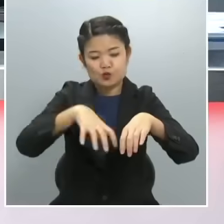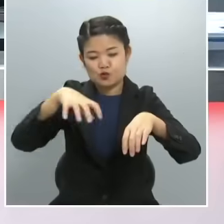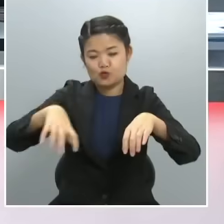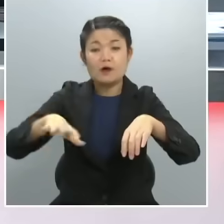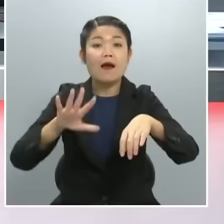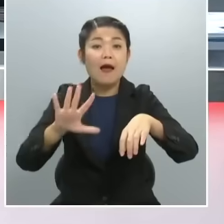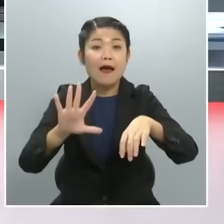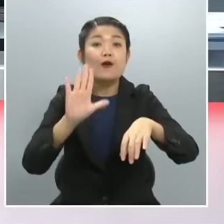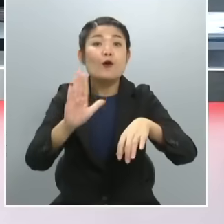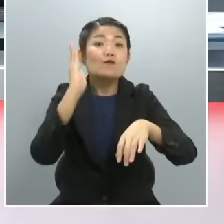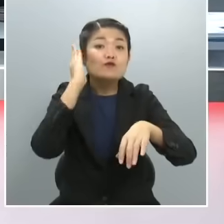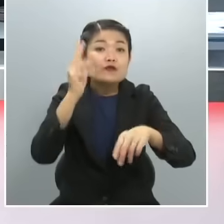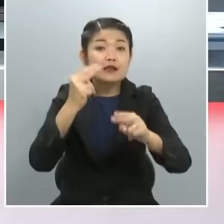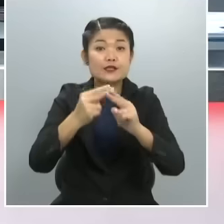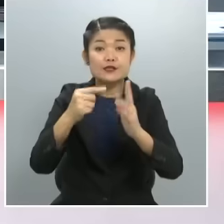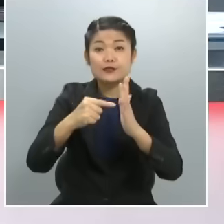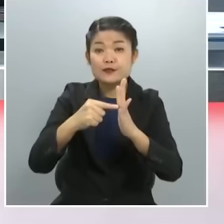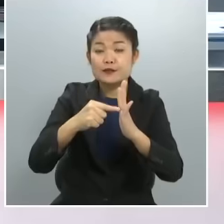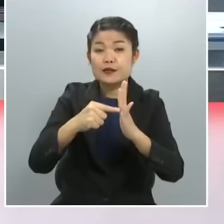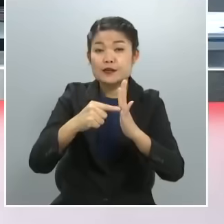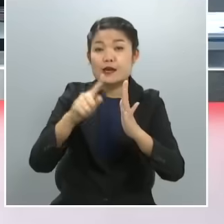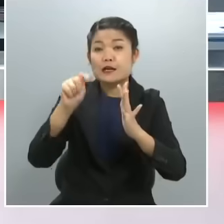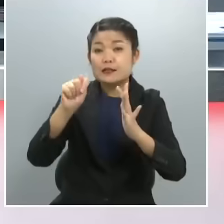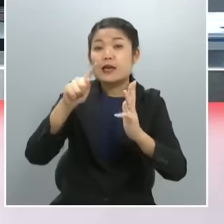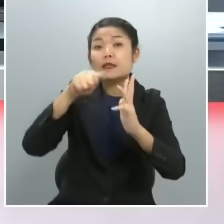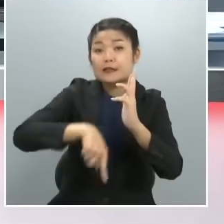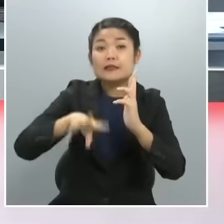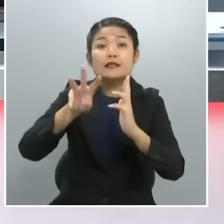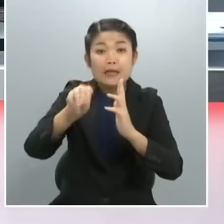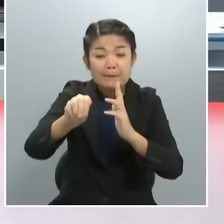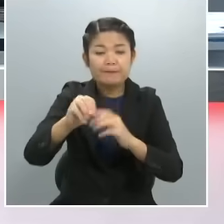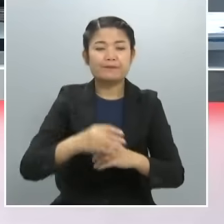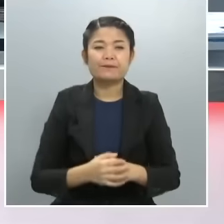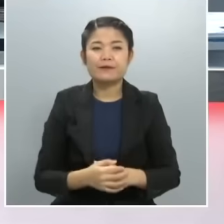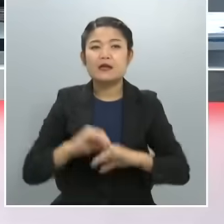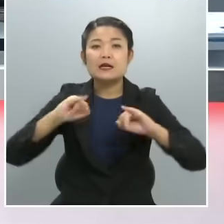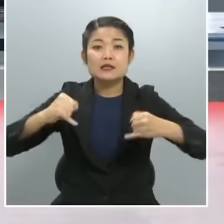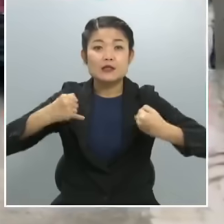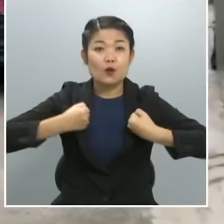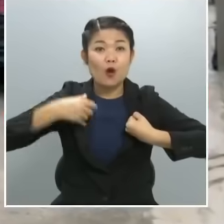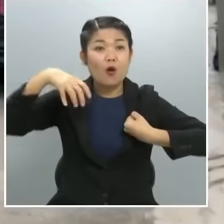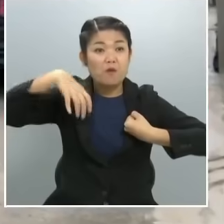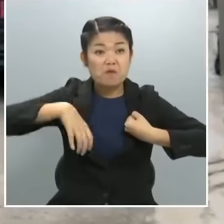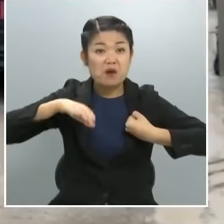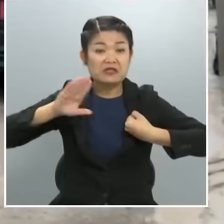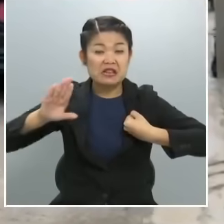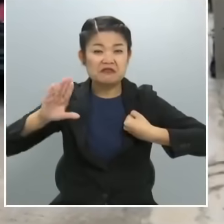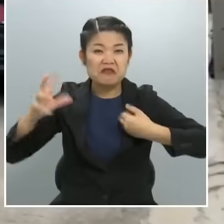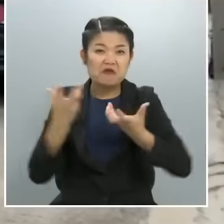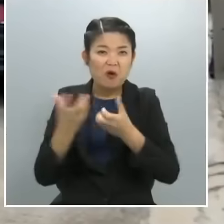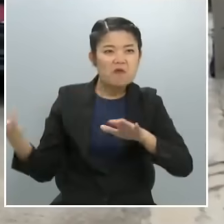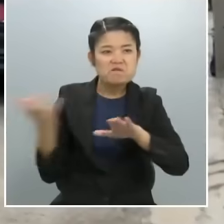ทางเฮียแต๋มเนี่ยนะฮะรวมไปถึงภรรยาที่เป็นชื่อเจ้าของบ้านน่ะนะครับซึ่งทั้งสองคนนี้เป็นเจ้าของบริษัทขนส่งรายใหญ่นะครับที่อุดรธานี